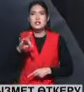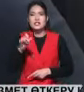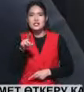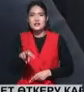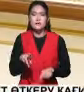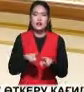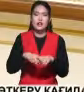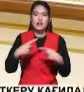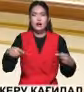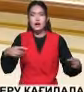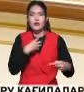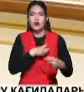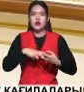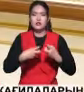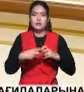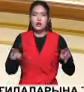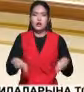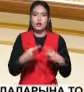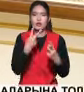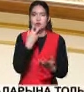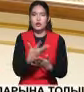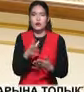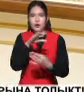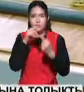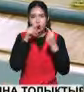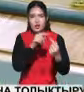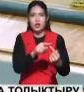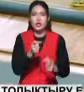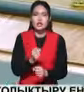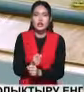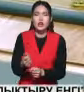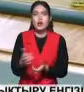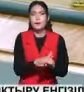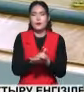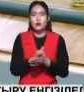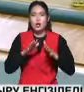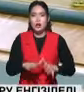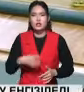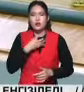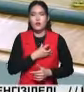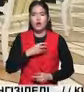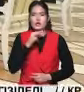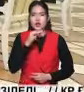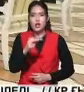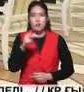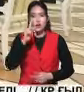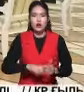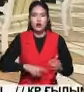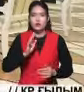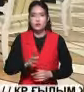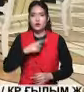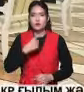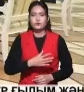қоғамдағы өткір мәселелерді көтерді. Зұлым күштерге қарсы күрес ұйымның ынтымақтастығының тұрақты назарында болуға тиіс екенін баса айтты.